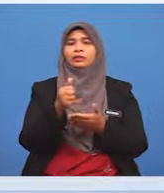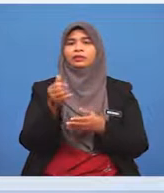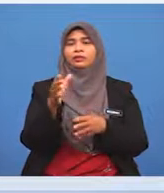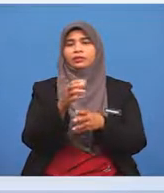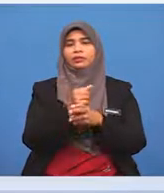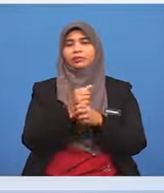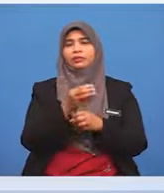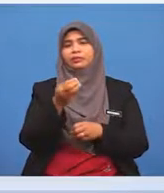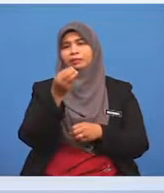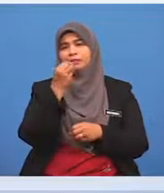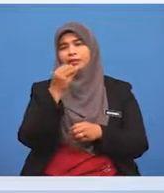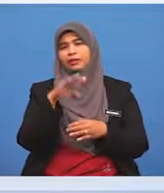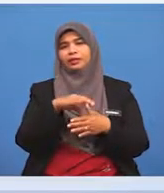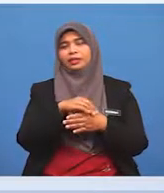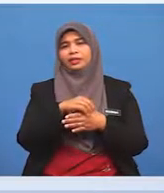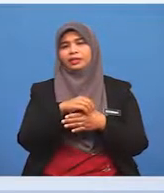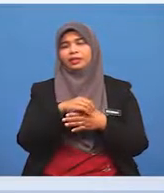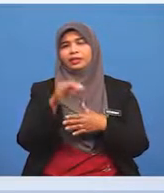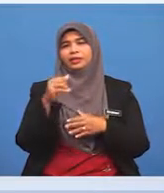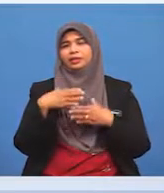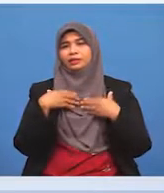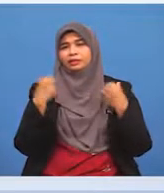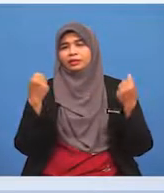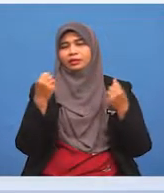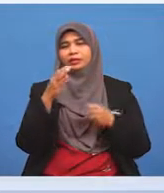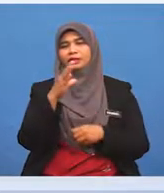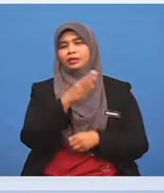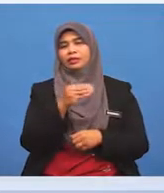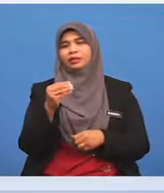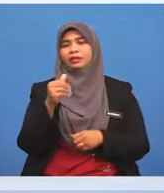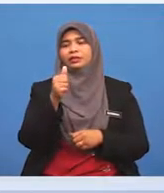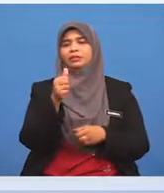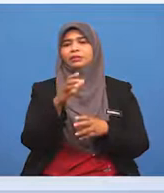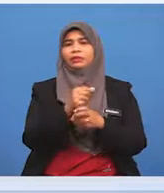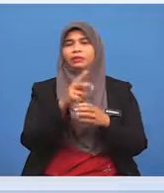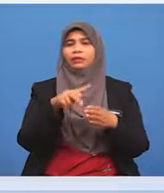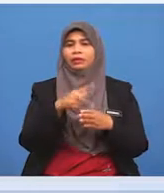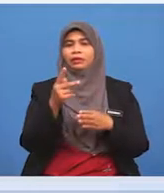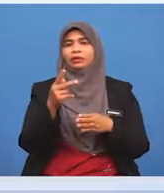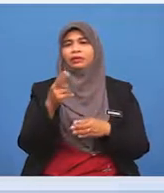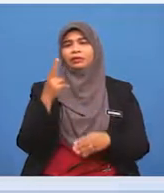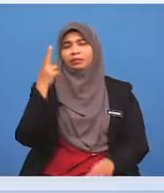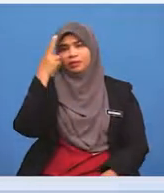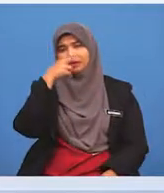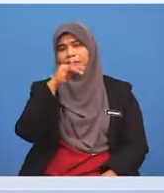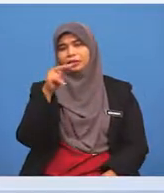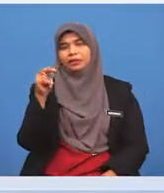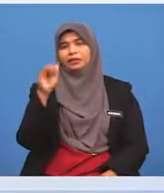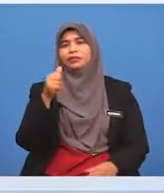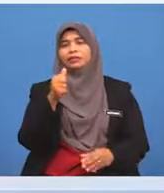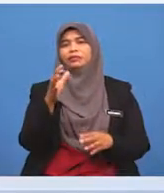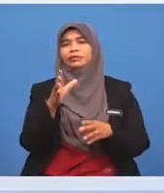perhiasan yang kamu dapat memakainya. Dan kamu melihat kapal-kapal